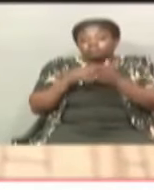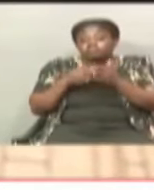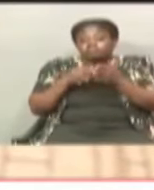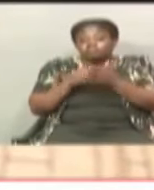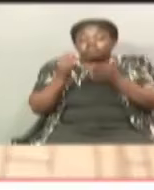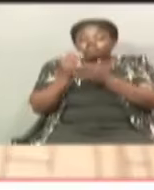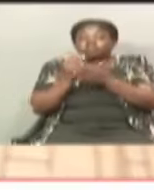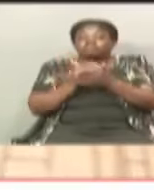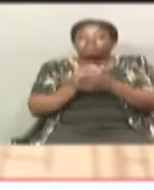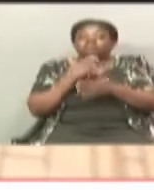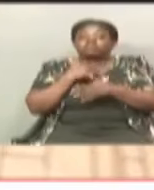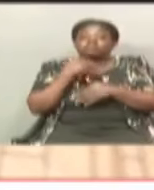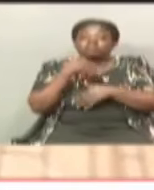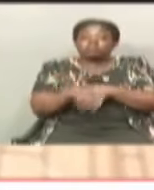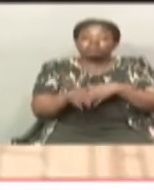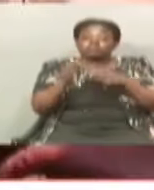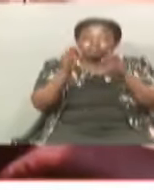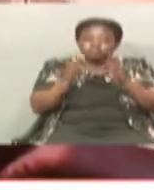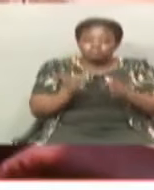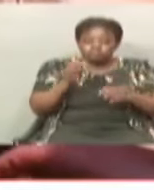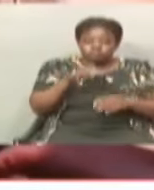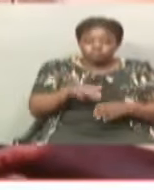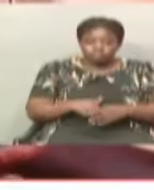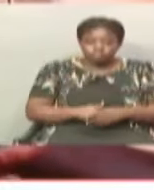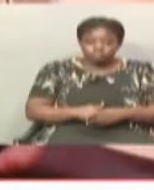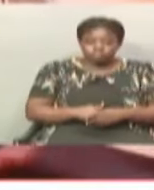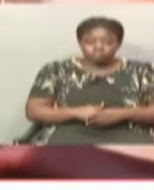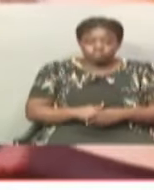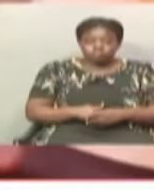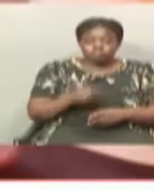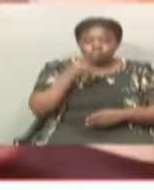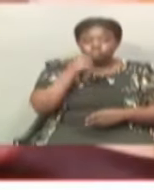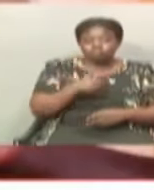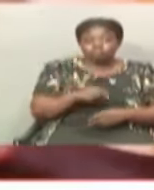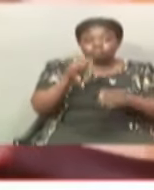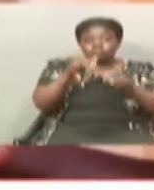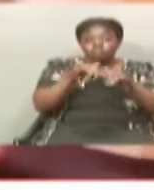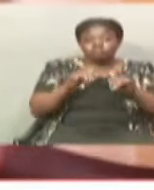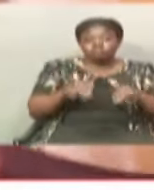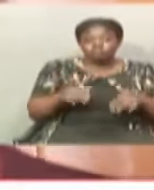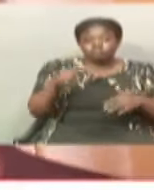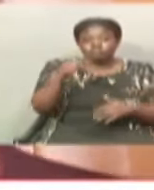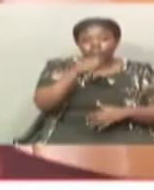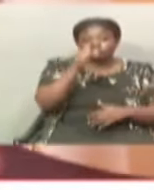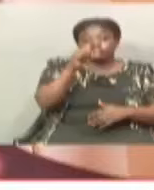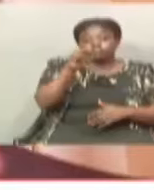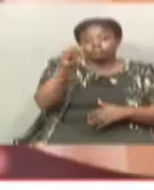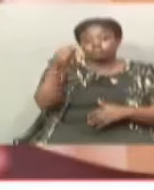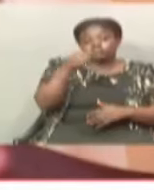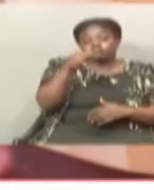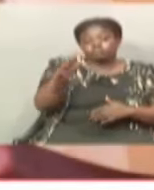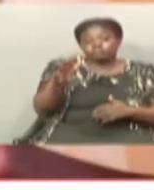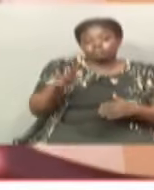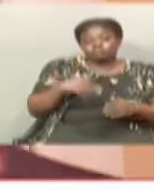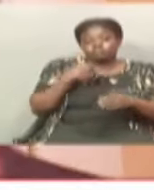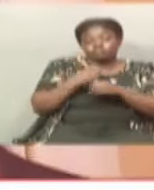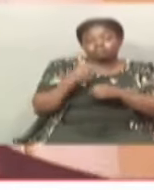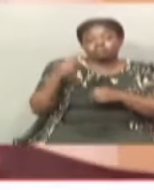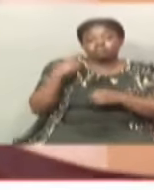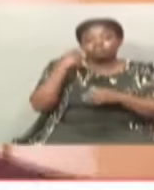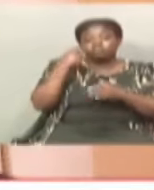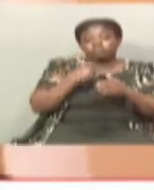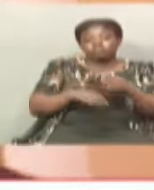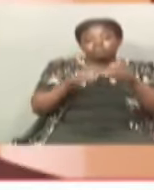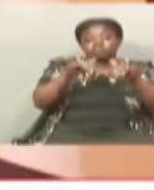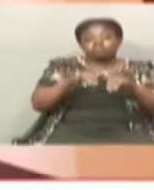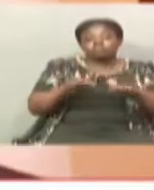baagala kwezza ebintu bye. Yagamba bamuziikanga mu gaaji mukulu waffe musaasizi n'agamba